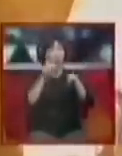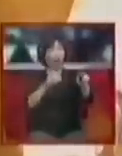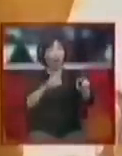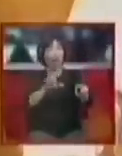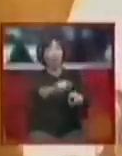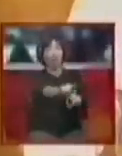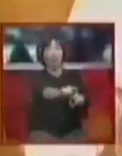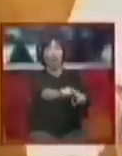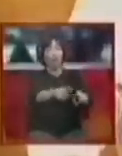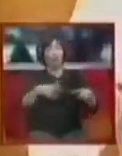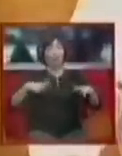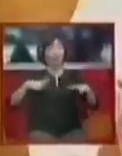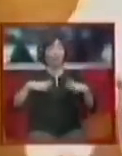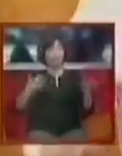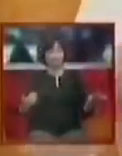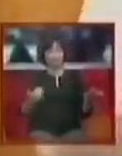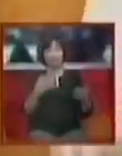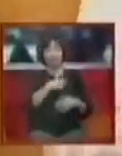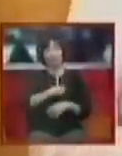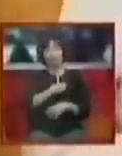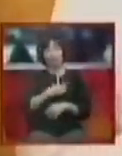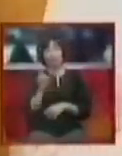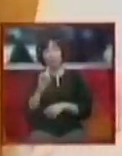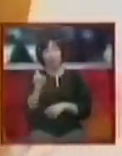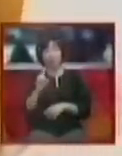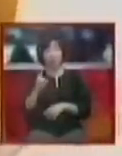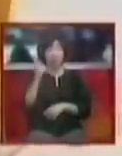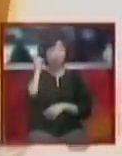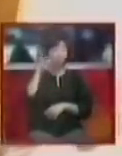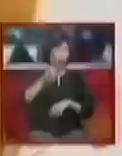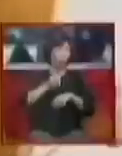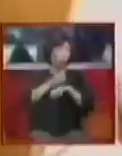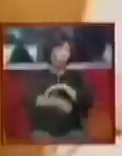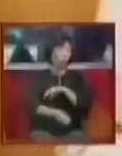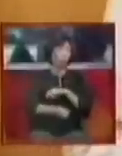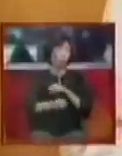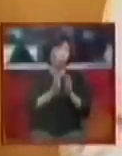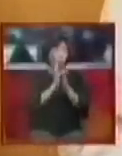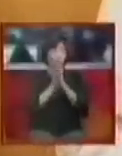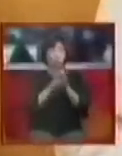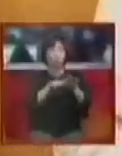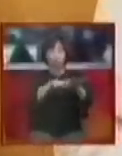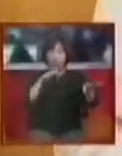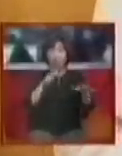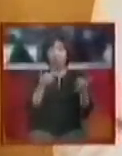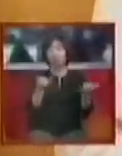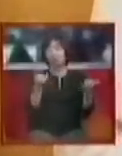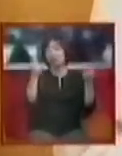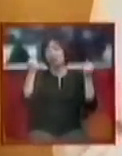kasing ginagawa? Ngayon ang reklamo, sobra naman traffic, ang dami kasing ginagawa.